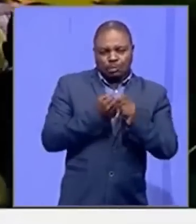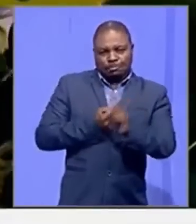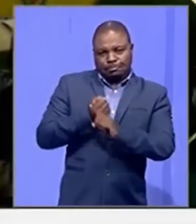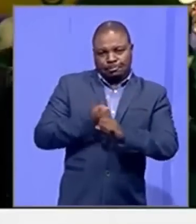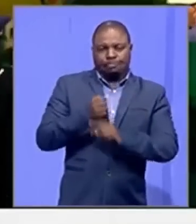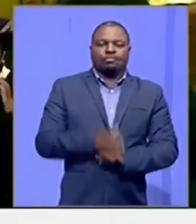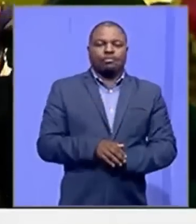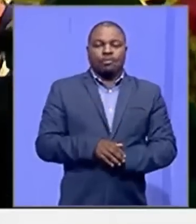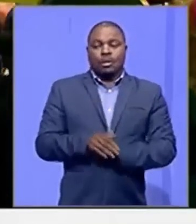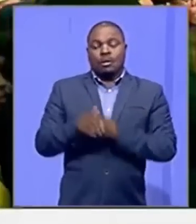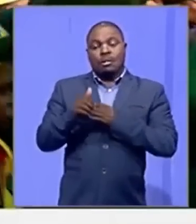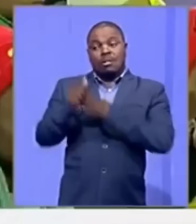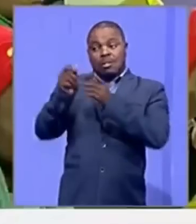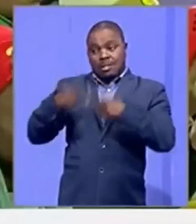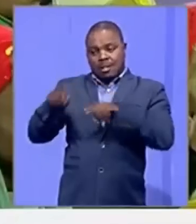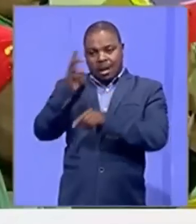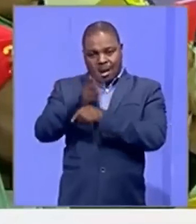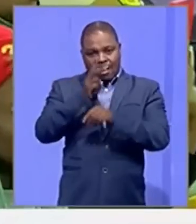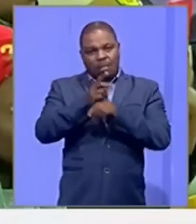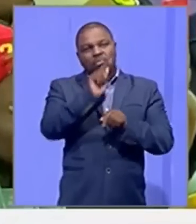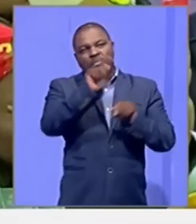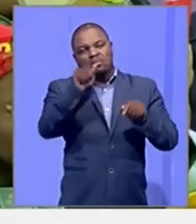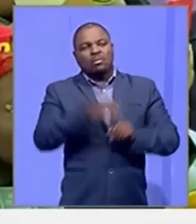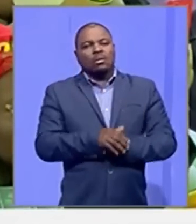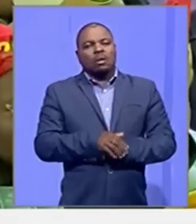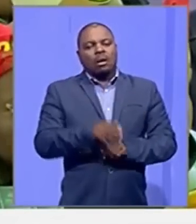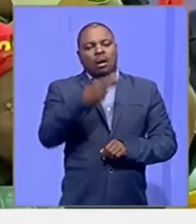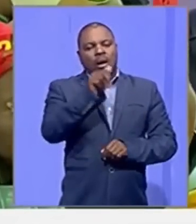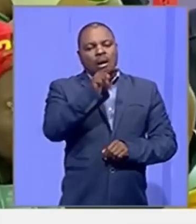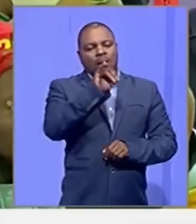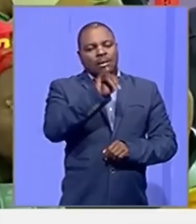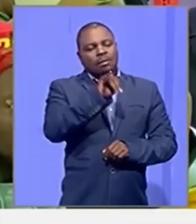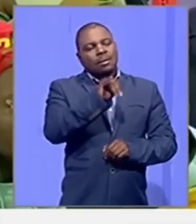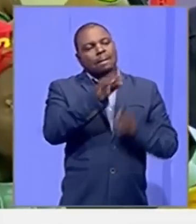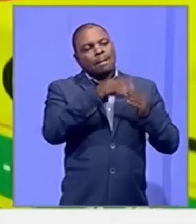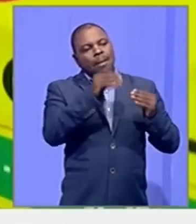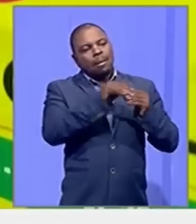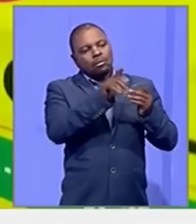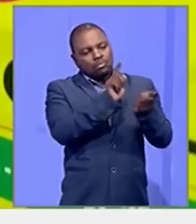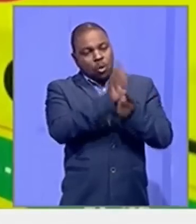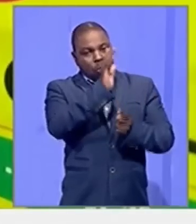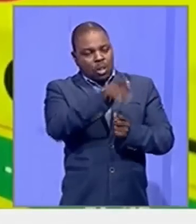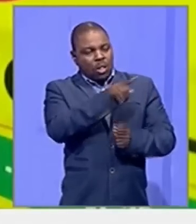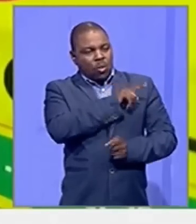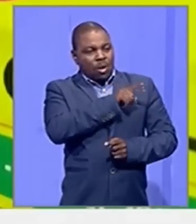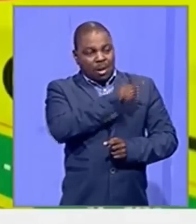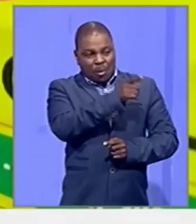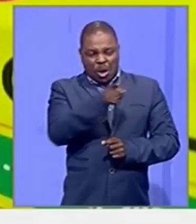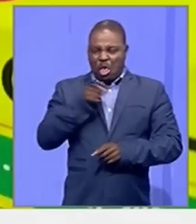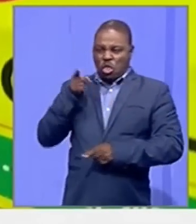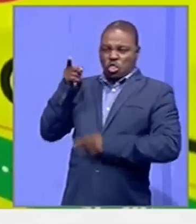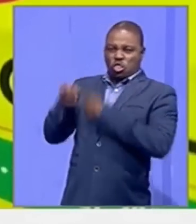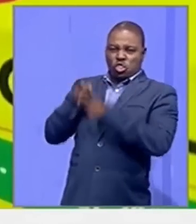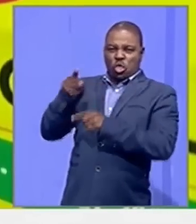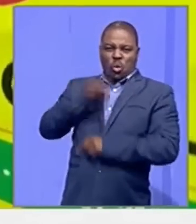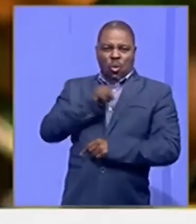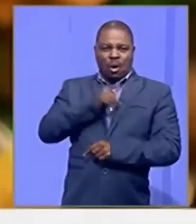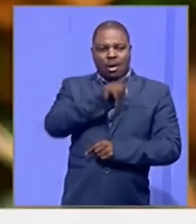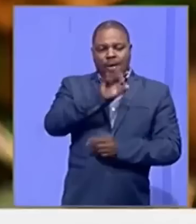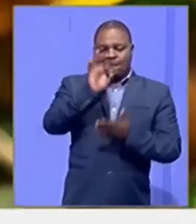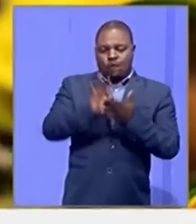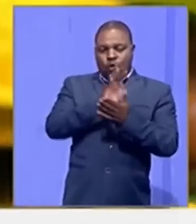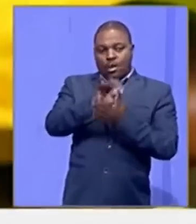bjale bahlankedi ba ya go kopana gape le maloko a selete sa Chris Hani ka Eastern Cape bao ba latofatša go mokgatlo ka go se ba dumelele go kgetha conferenceng